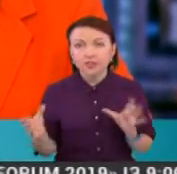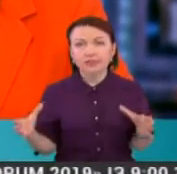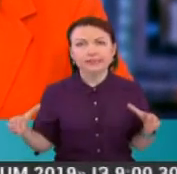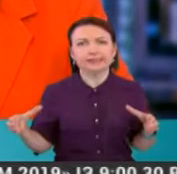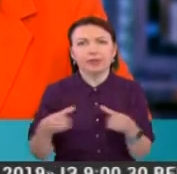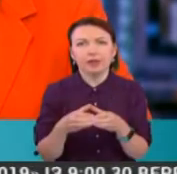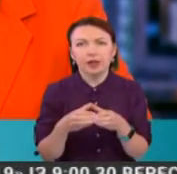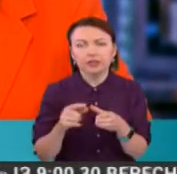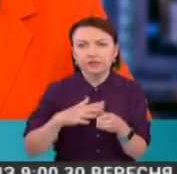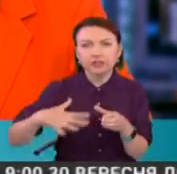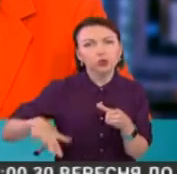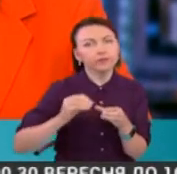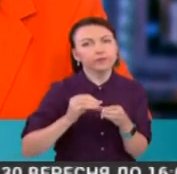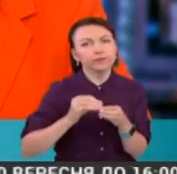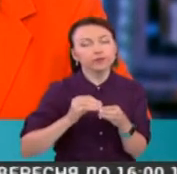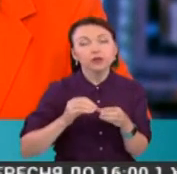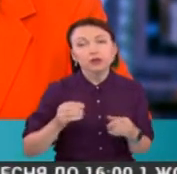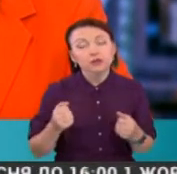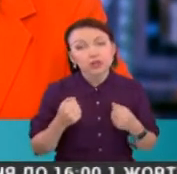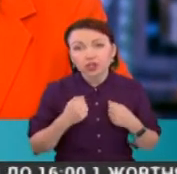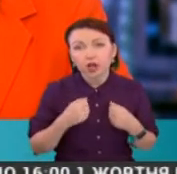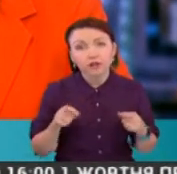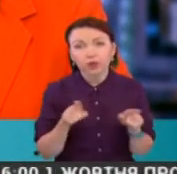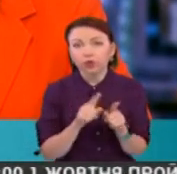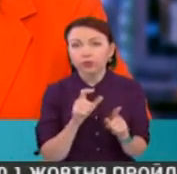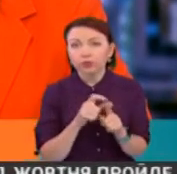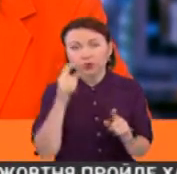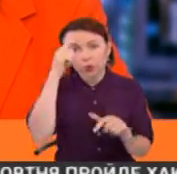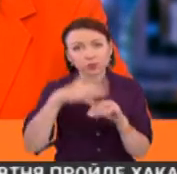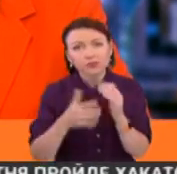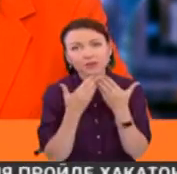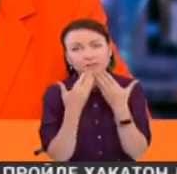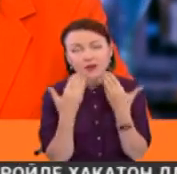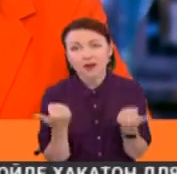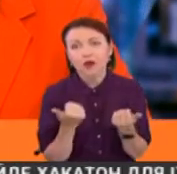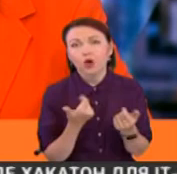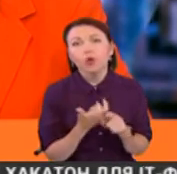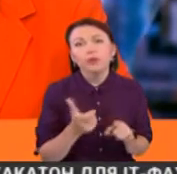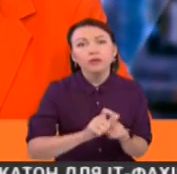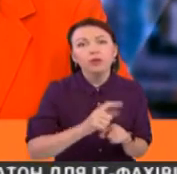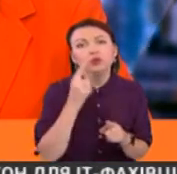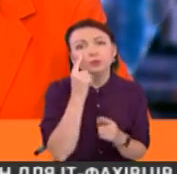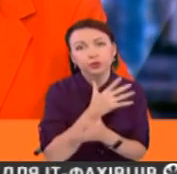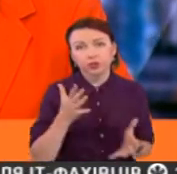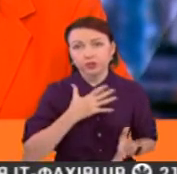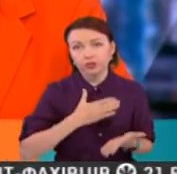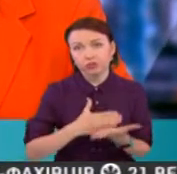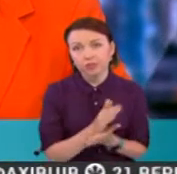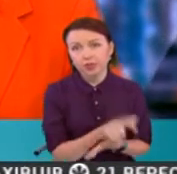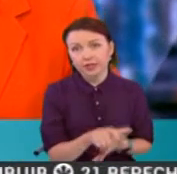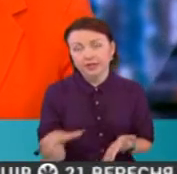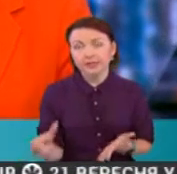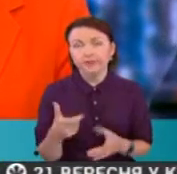цій території. На жаль, у цього розуміння нема у переважної більшості наших політиків. Вони